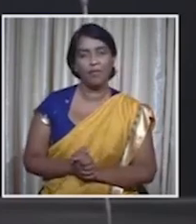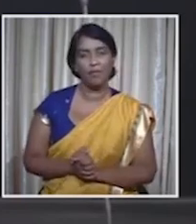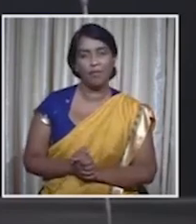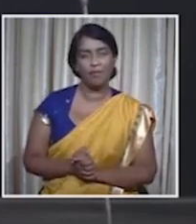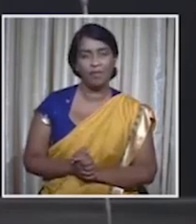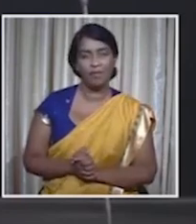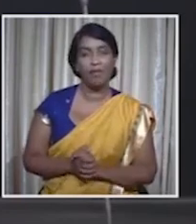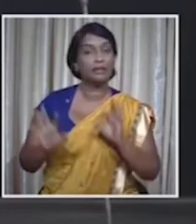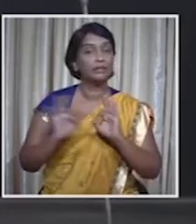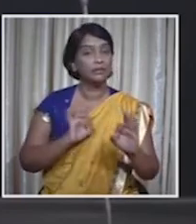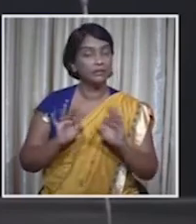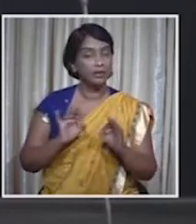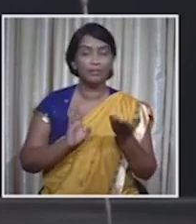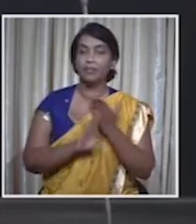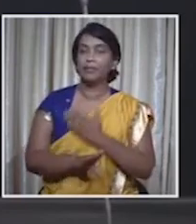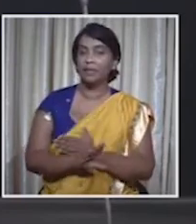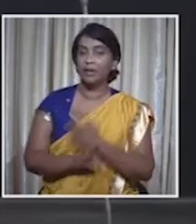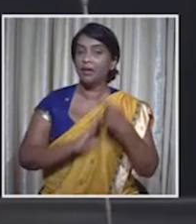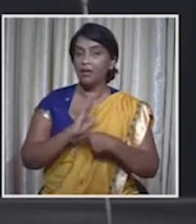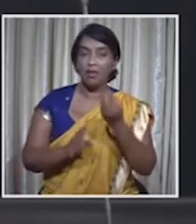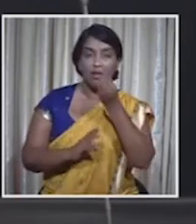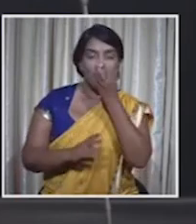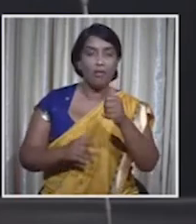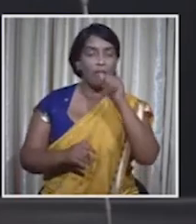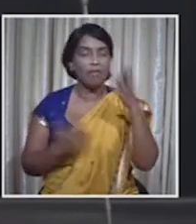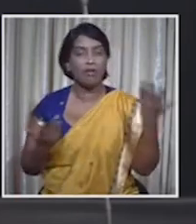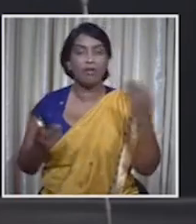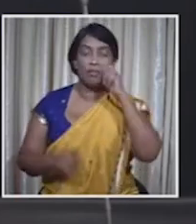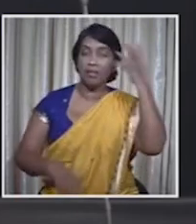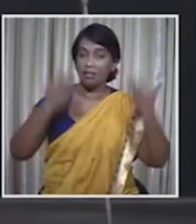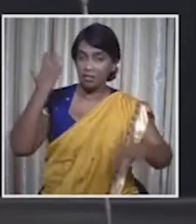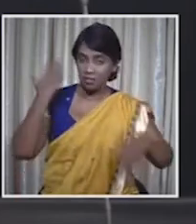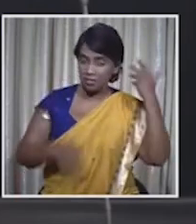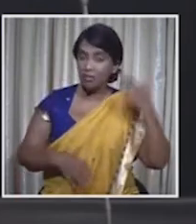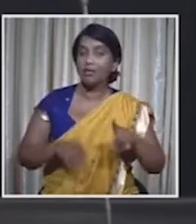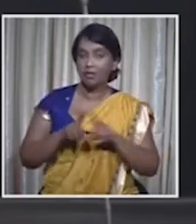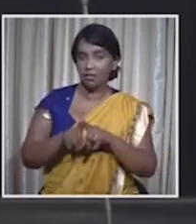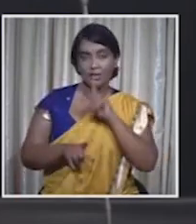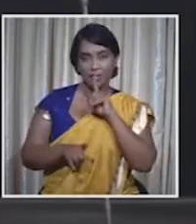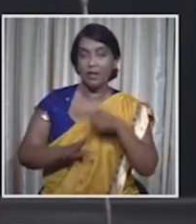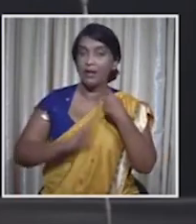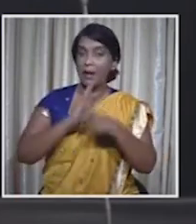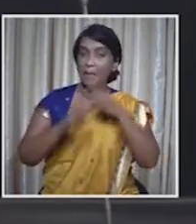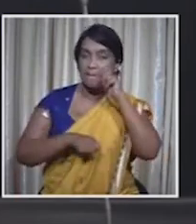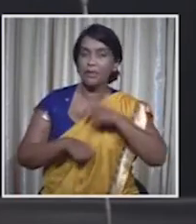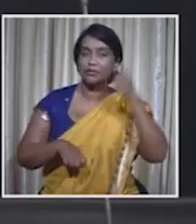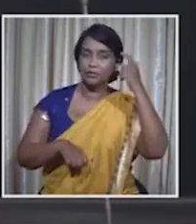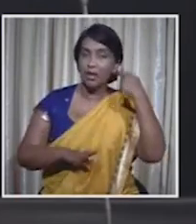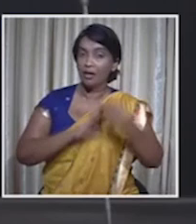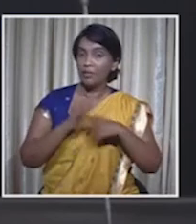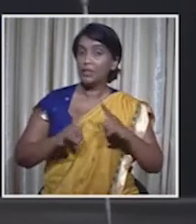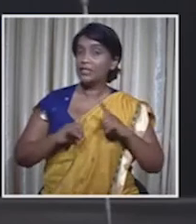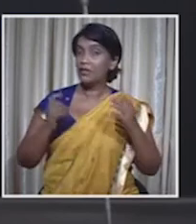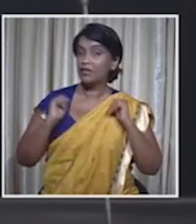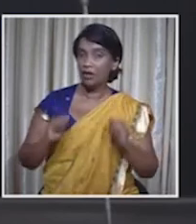මේ යහපාලන කාලේ මේ රටේ කණ්ඩ නැ බොණ්ඩ නැ මිනිස්සු මැරලා වැටුණා කියලා කිව්වා. ඒක රටේ ජනතාව දන්නවා,